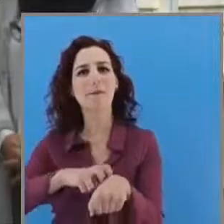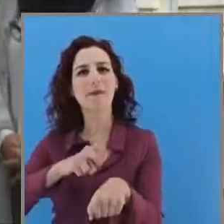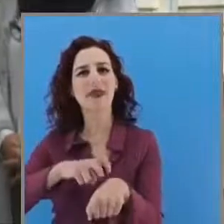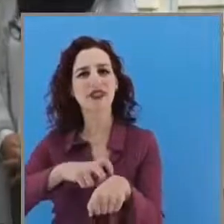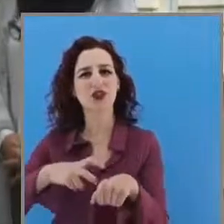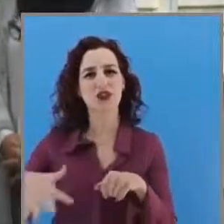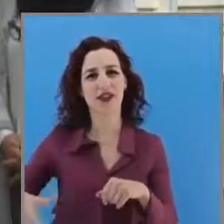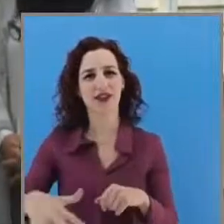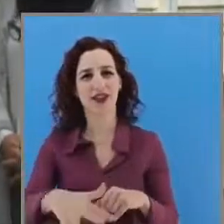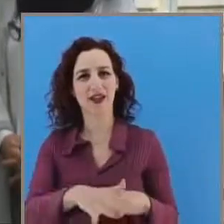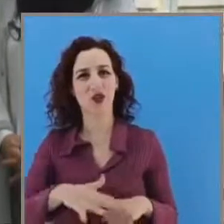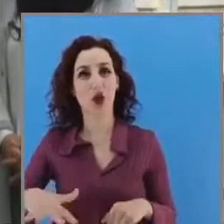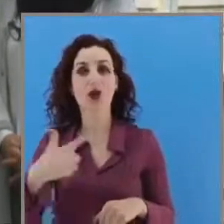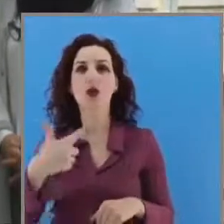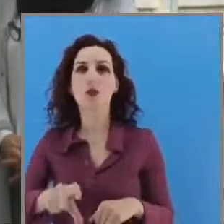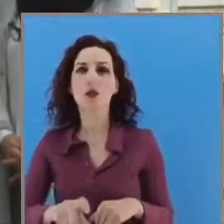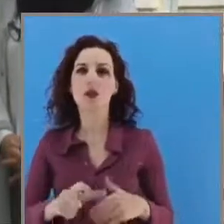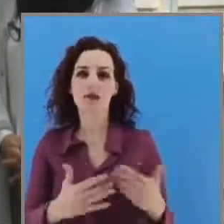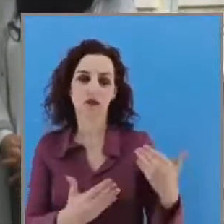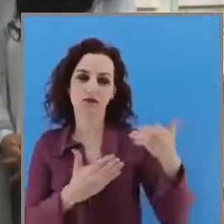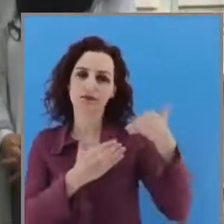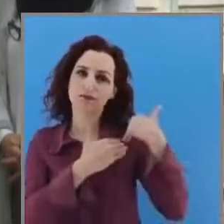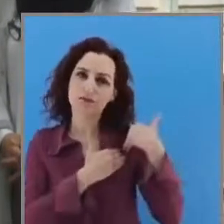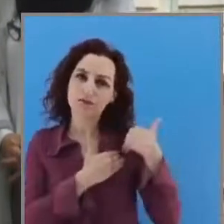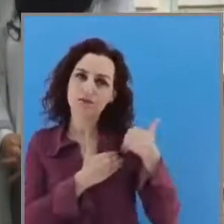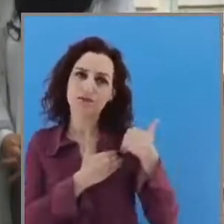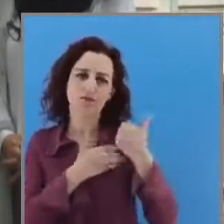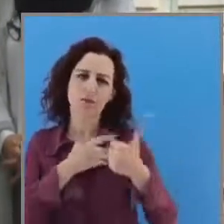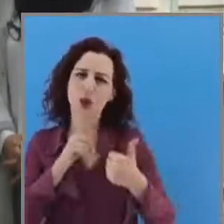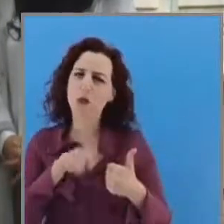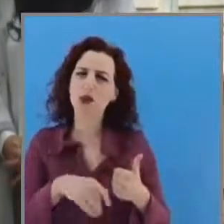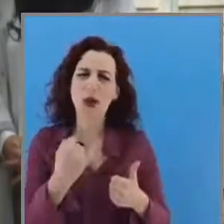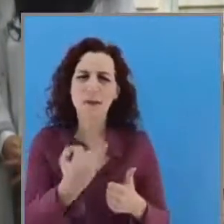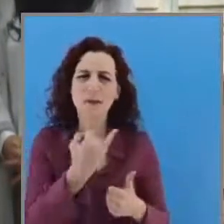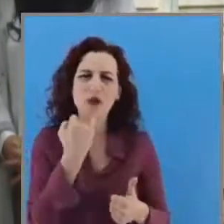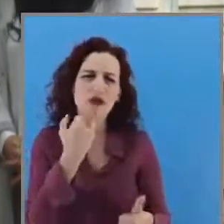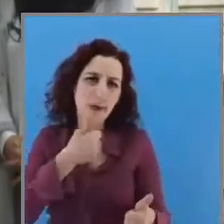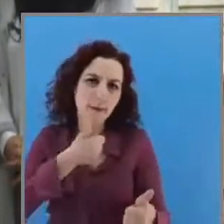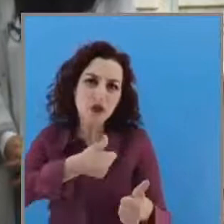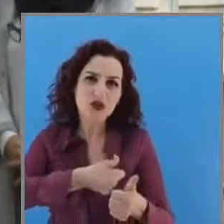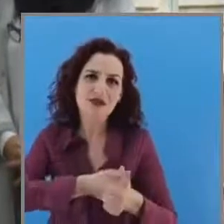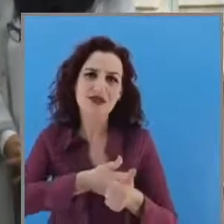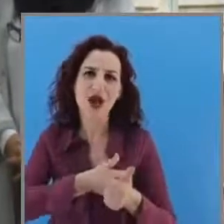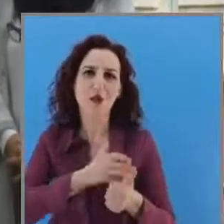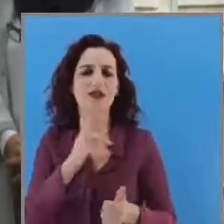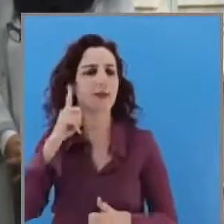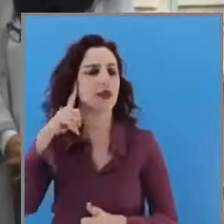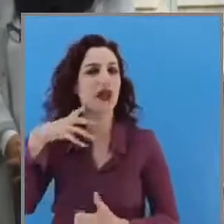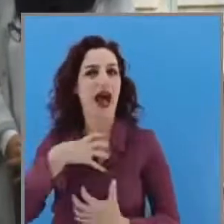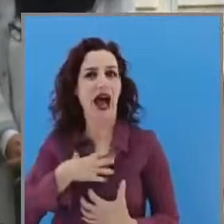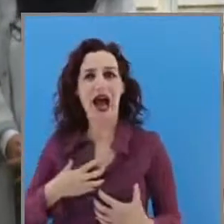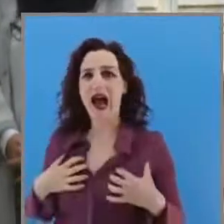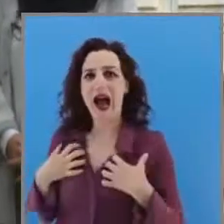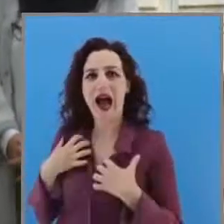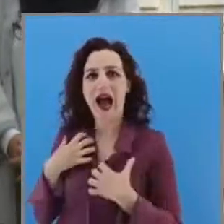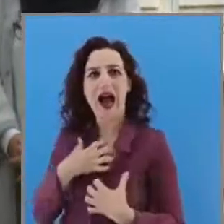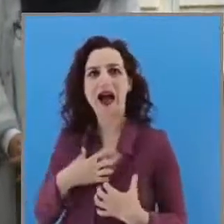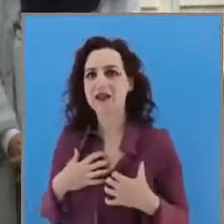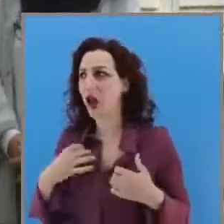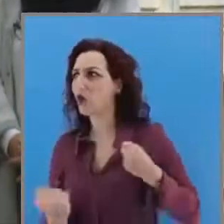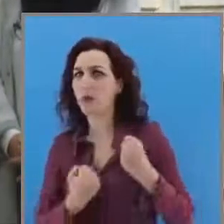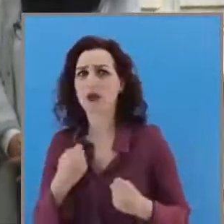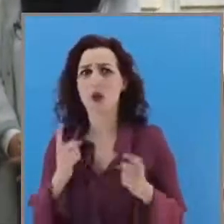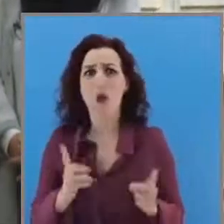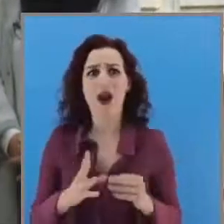seguito anche diciamo sulle cose più semplici che possono essere degli stati d'ansia di chi non sa come muoversi, fino